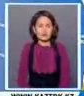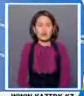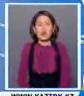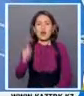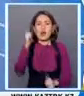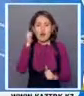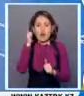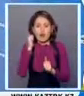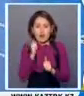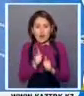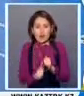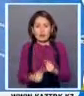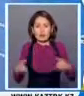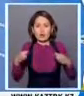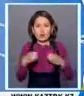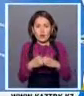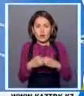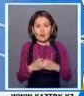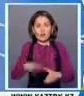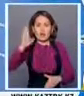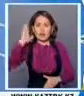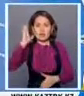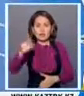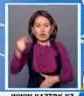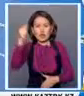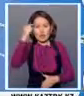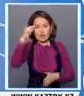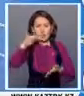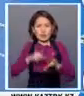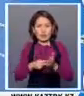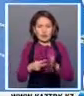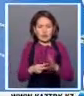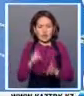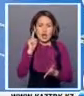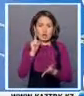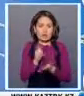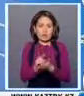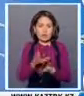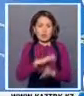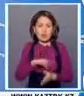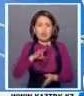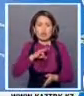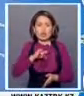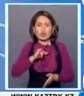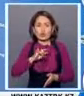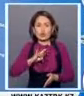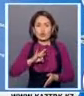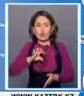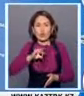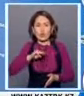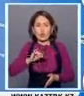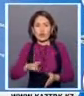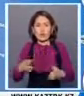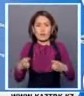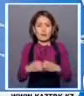қоғамда келешегін ойлайтын жоспар болу керек. Сол себепте Нұр Отан Халық Демократия партиясының